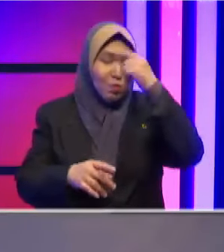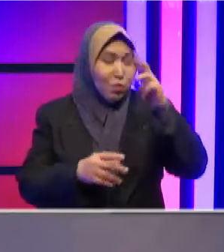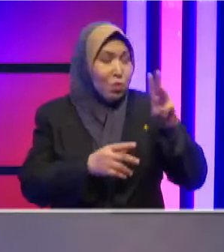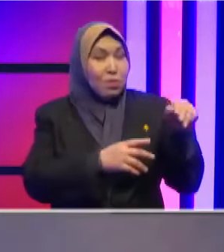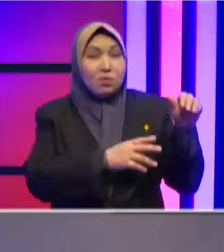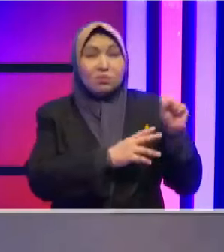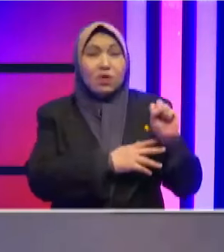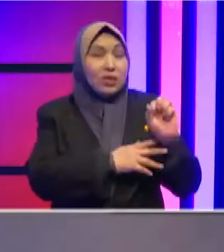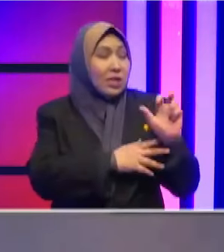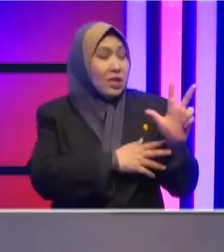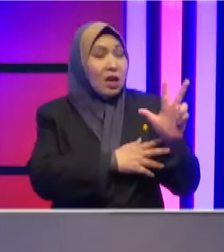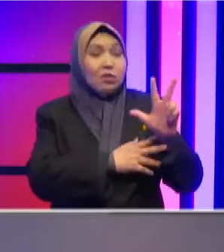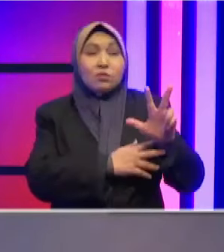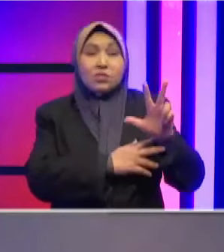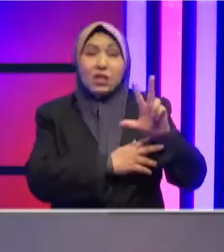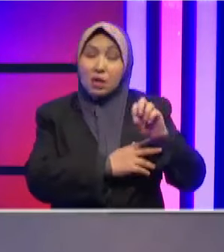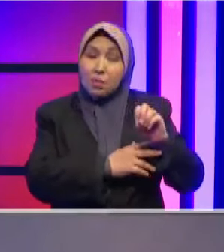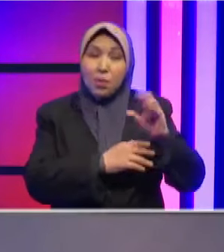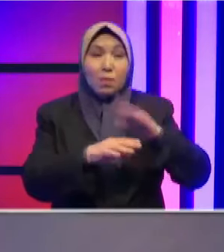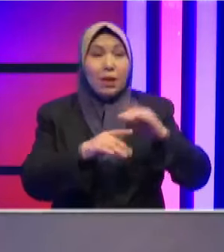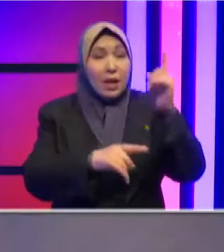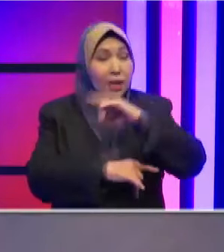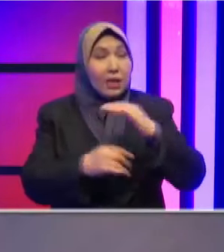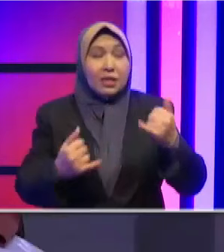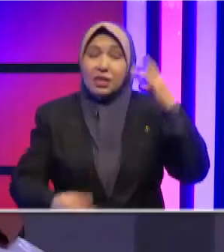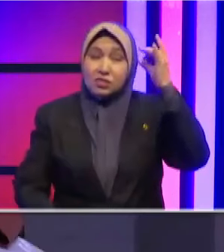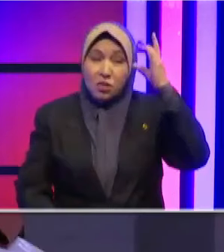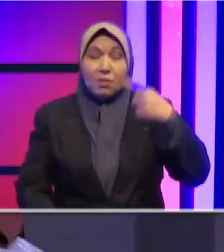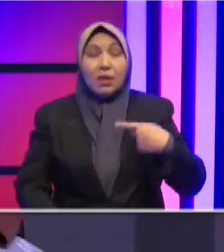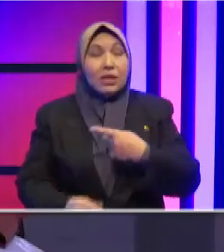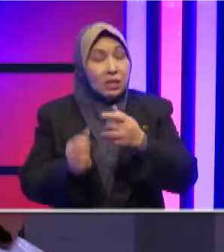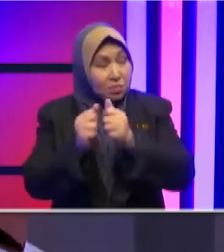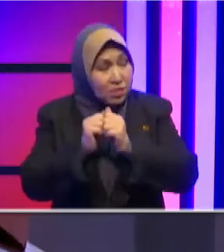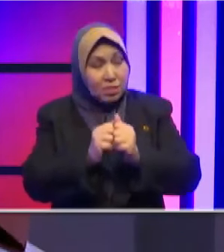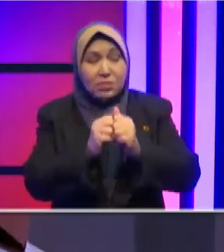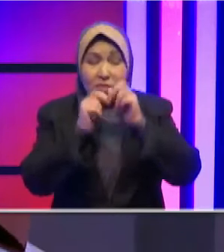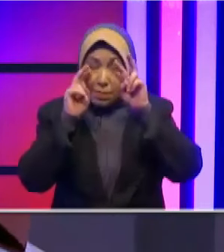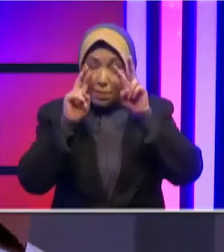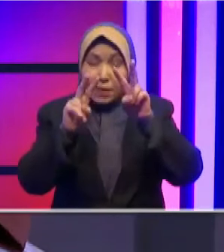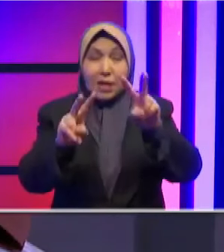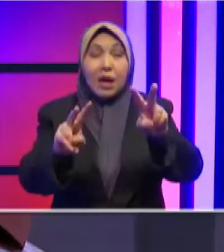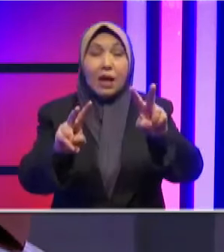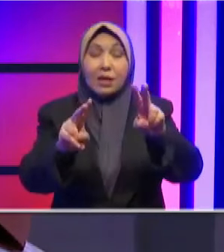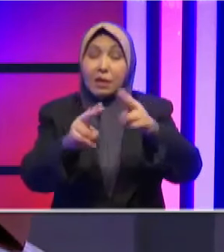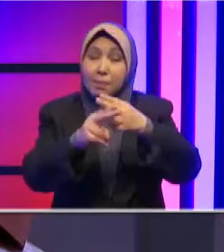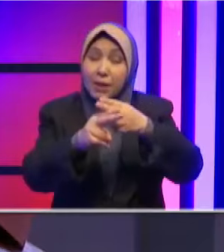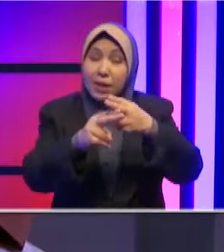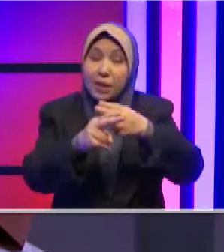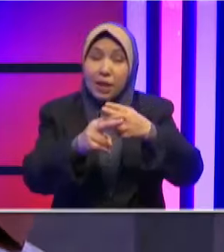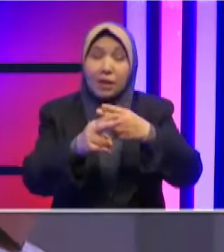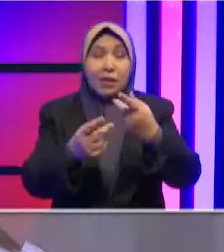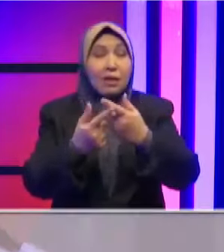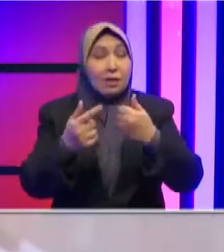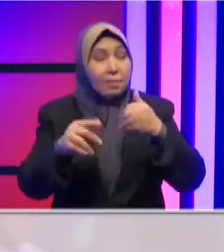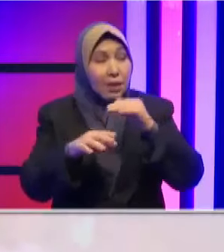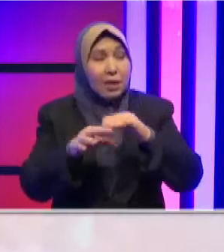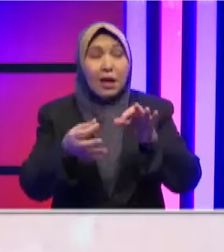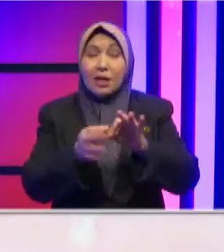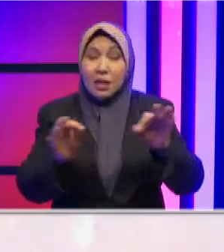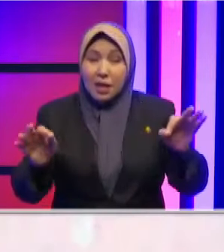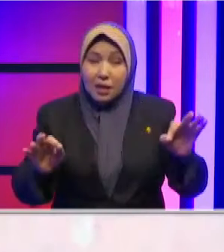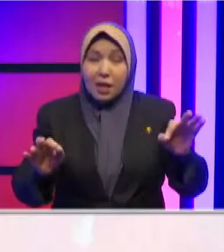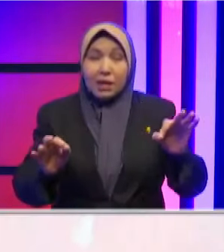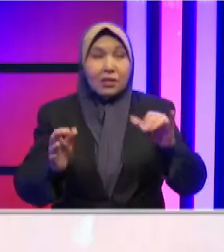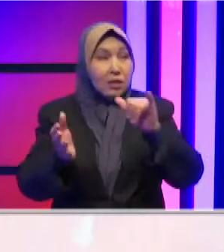mood 330 pada hari ini syaa Allah kita sama-sama melihat sinopsis daripada ayat-ayat